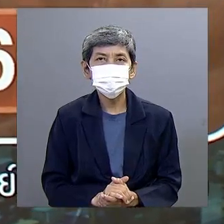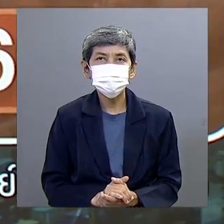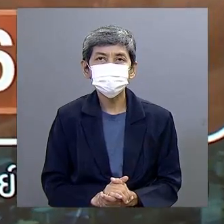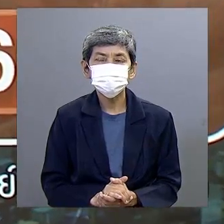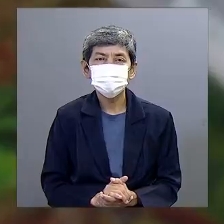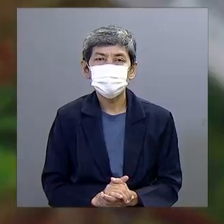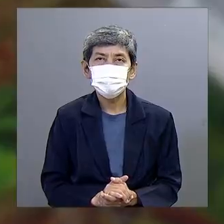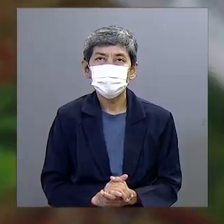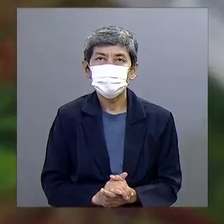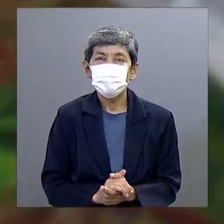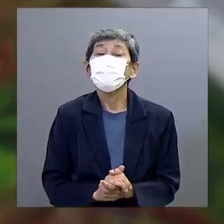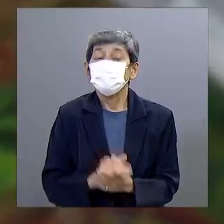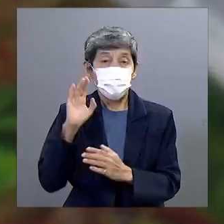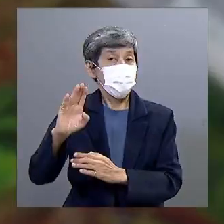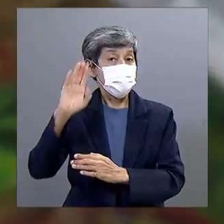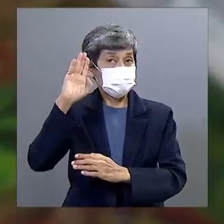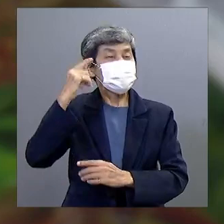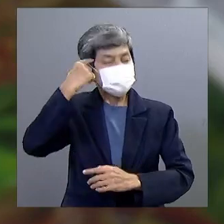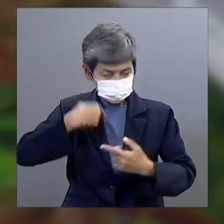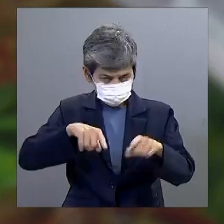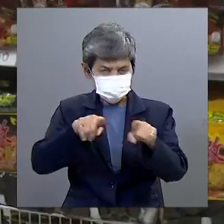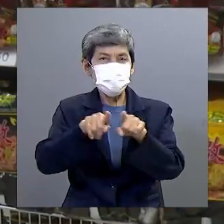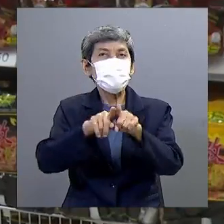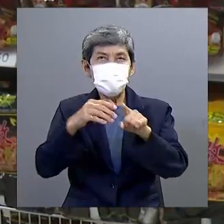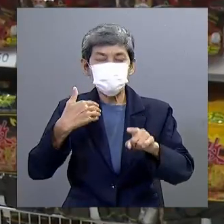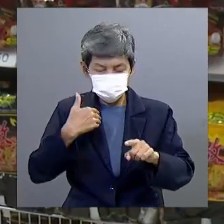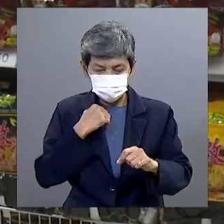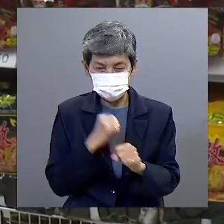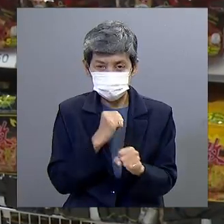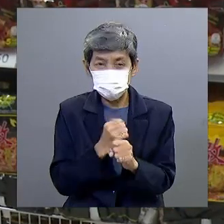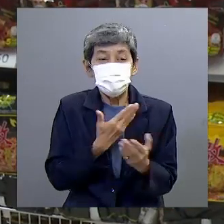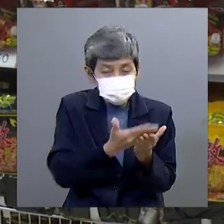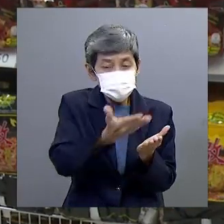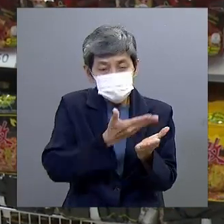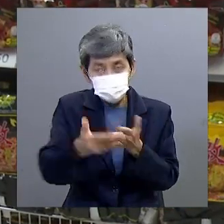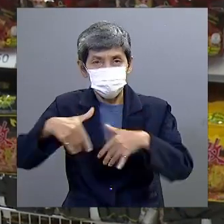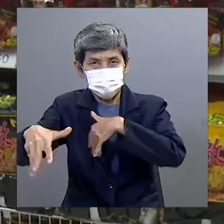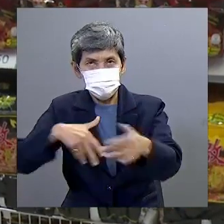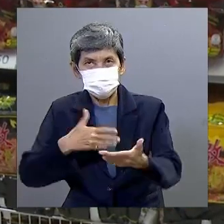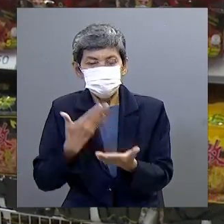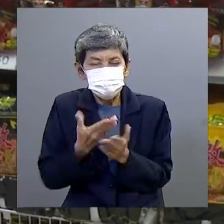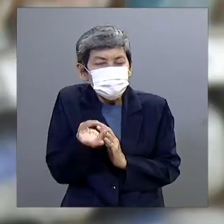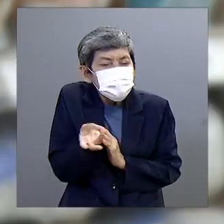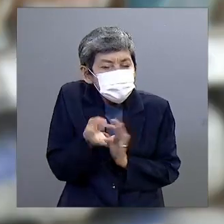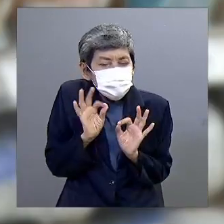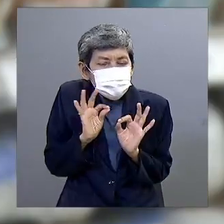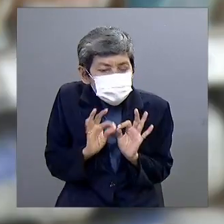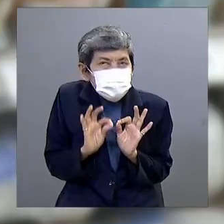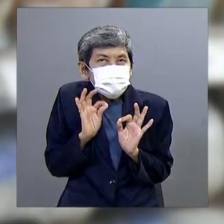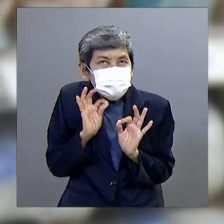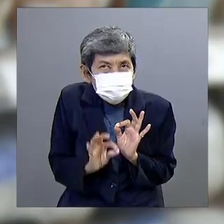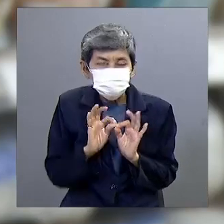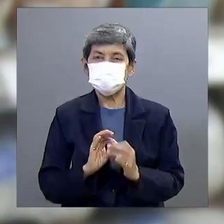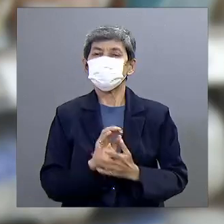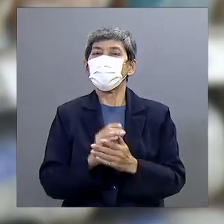ของผู้ประกอบการนะคะที่เห็นตรงกันว่าแม้มีการใช้จ่ายแต่ว่าผู้บริโภคเนี่ยใช้จ่ายน้อยลงค่ะผู้บริหารศูนย์การค้าโลตั